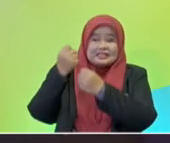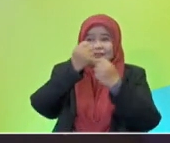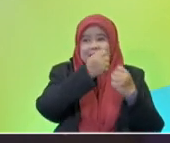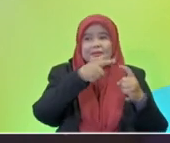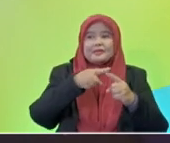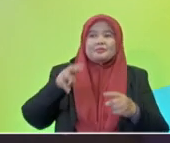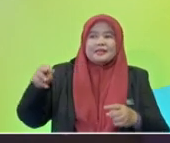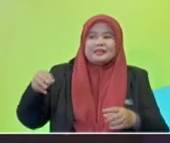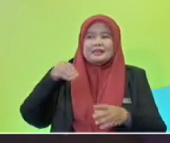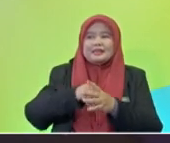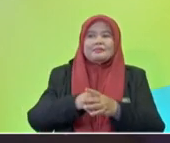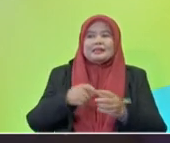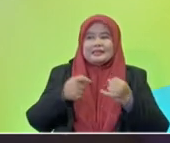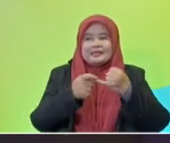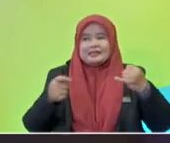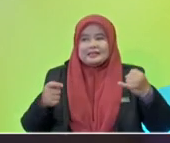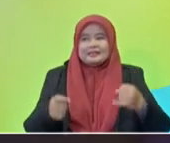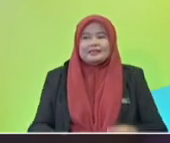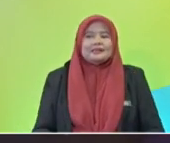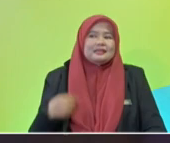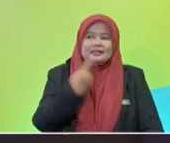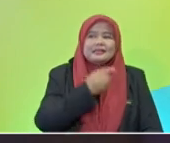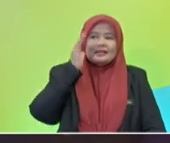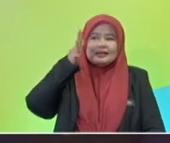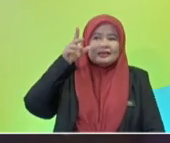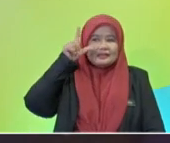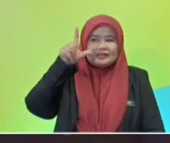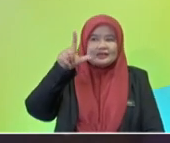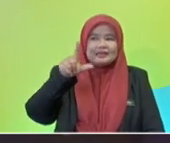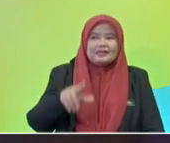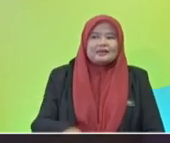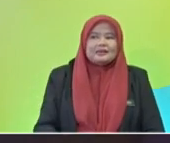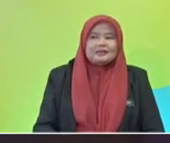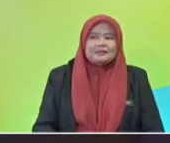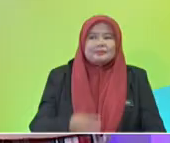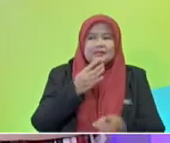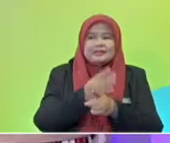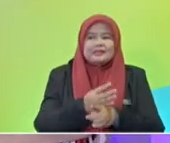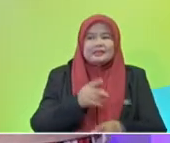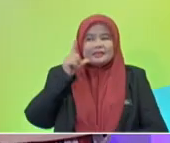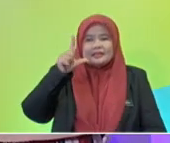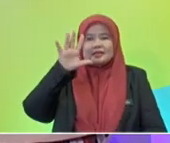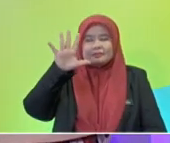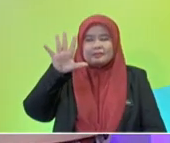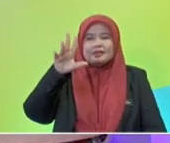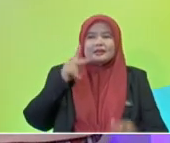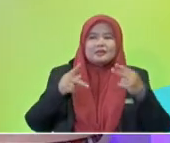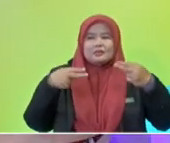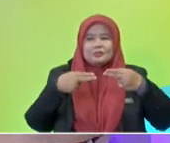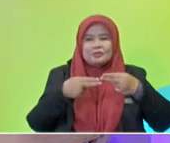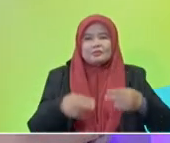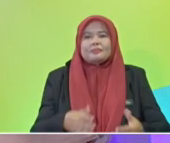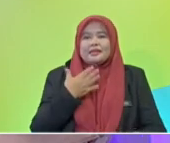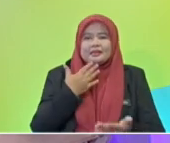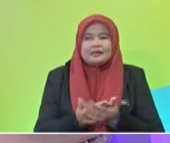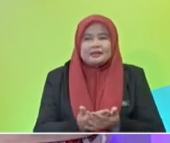berada dalam talian Baiklah kita akan lihat sebenarnya kita dah lihat lima kata hubung Baiklah